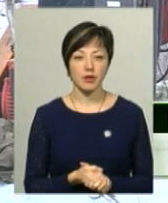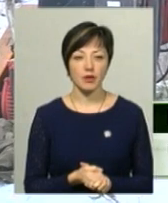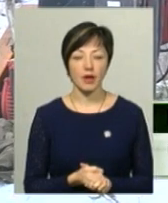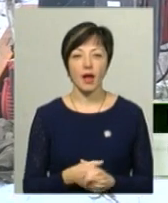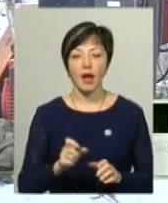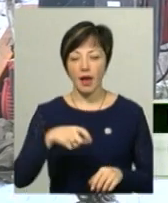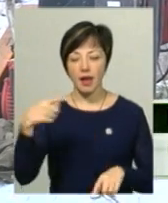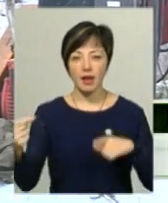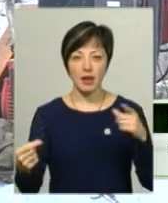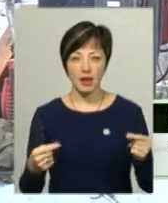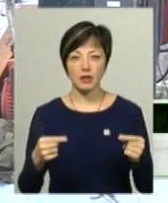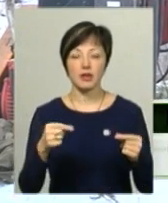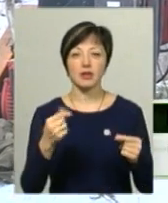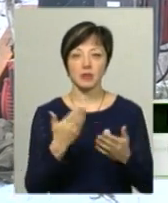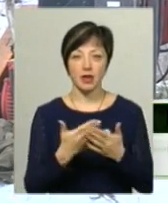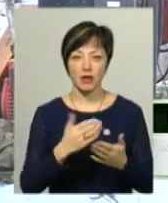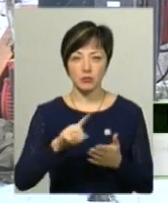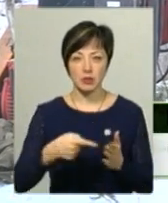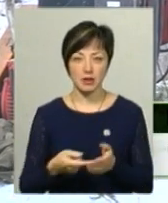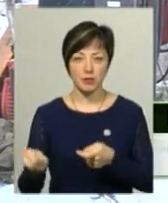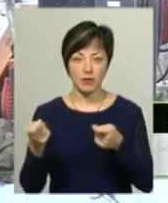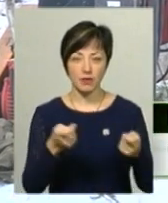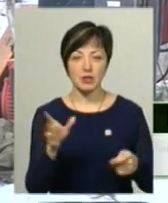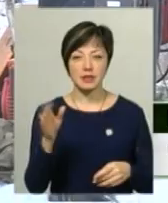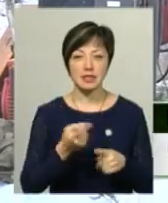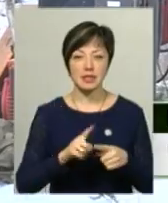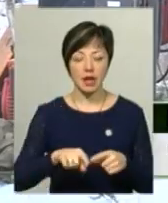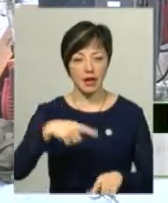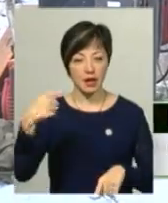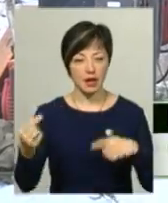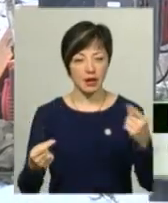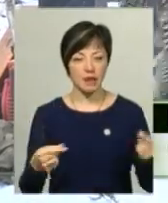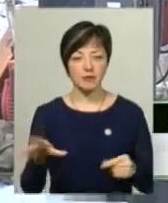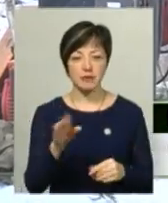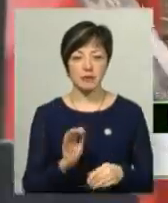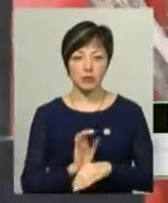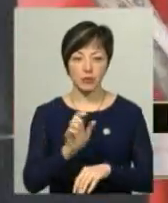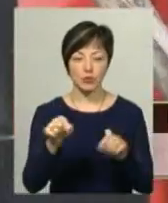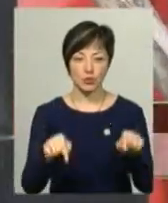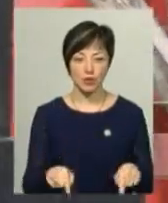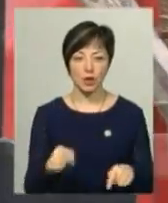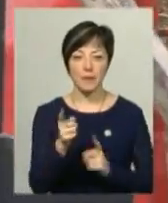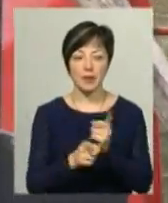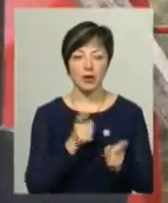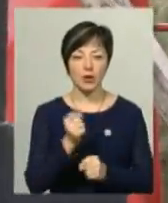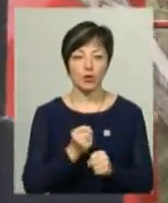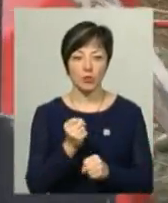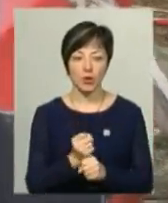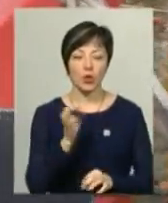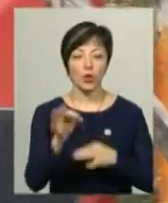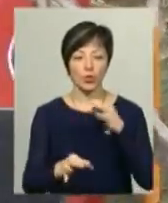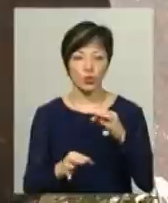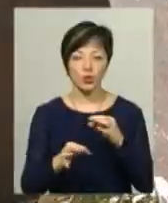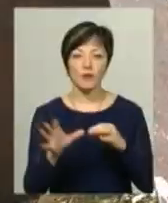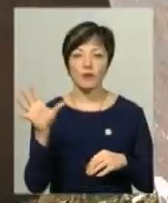гілля, що звозять дерева, ось у молодшої дерева. Це гілля, все сюди йде на полігон і все воно перероблюється. Круглий рік,